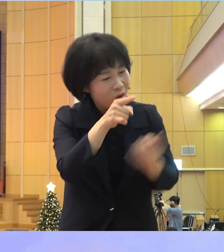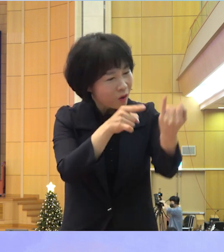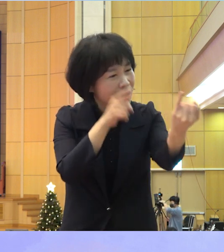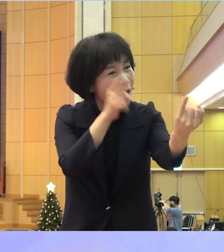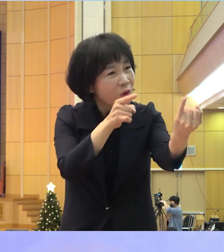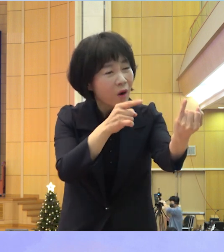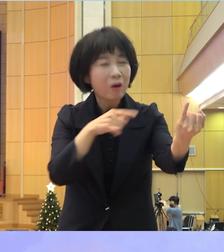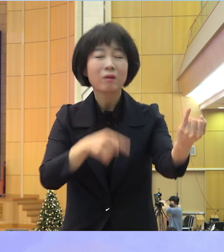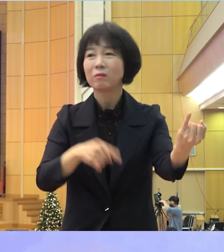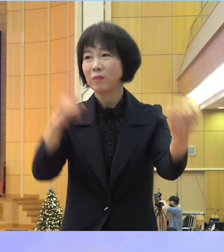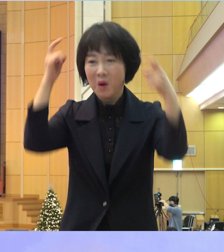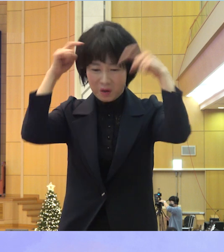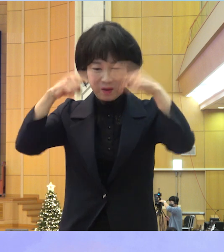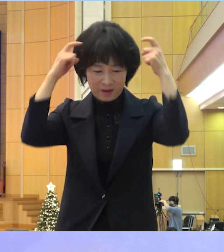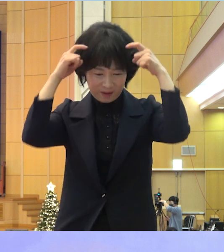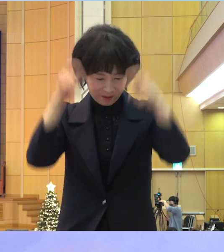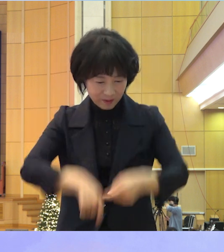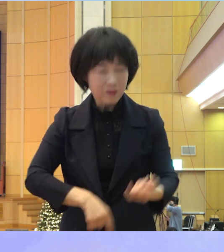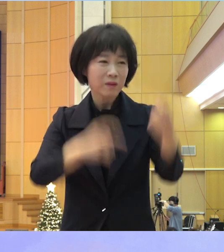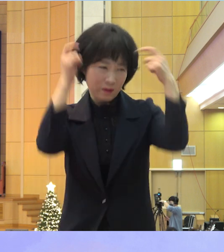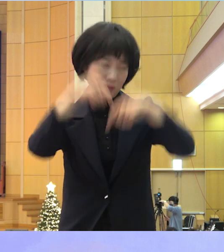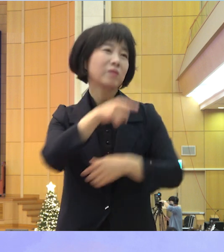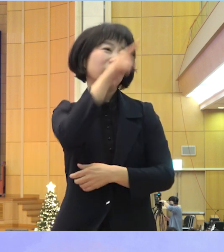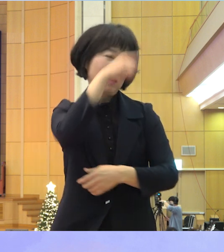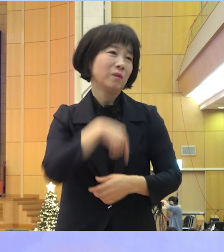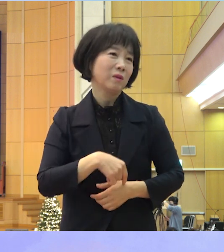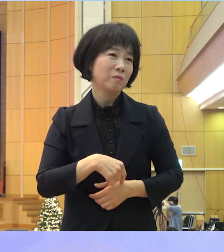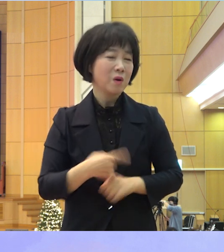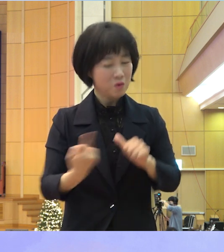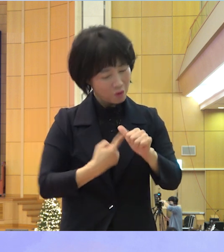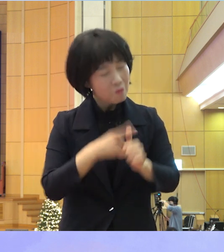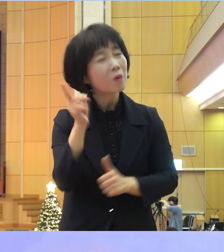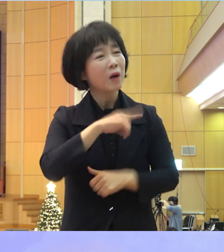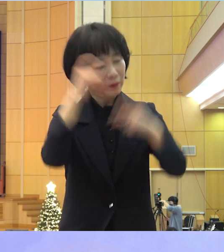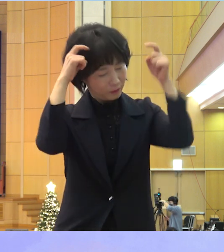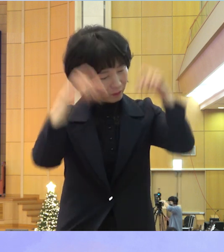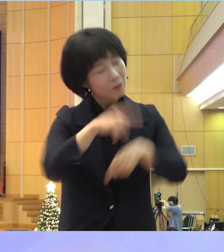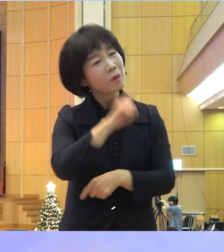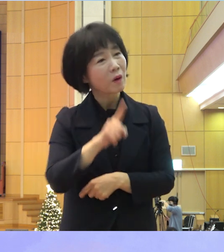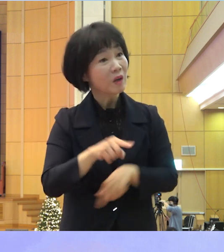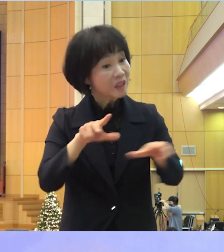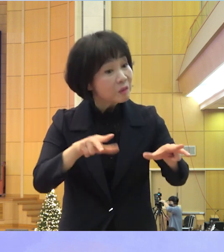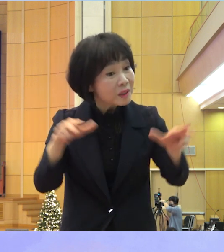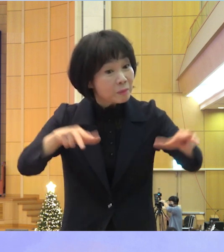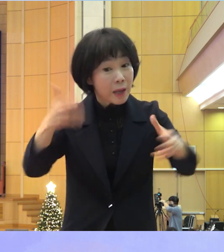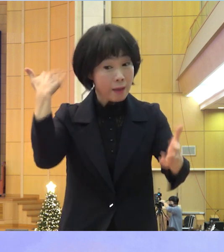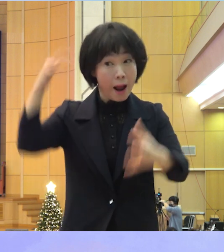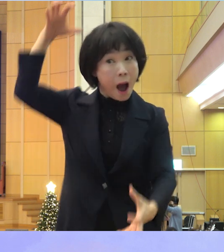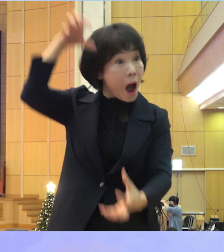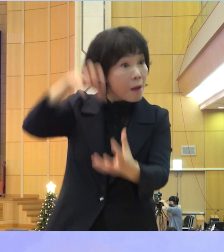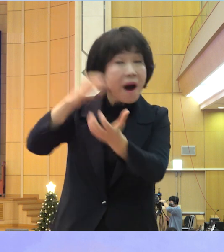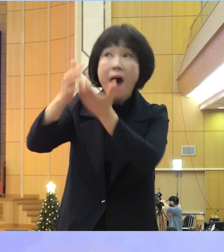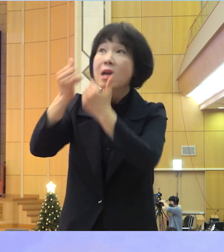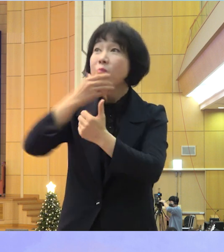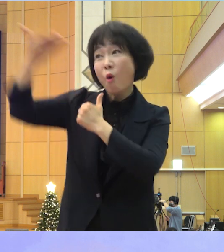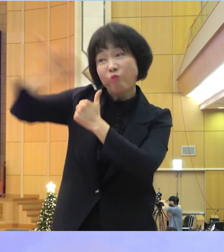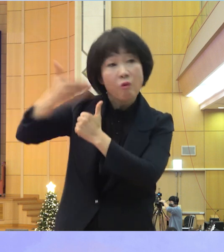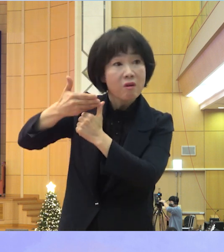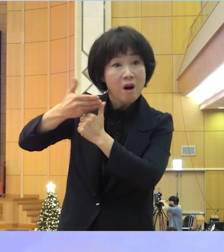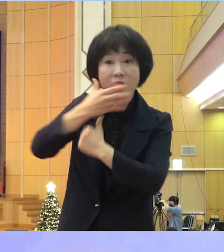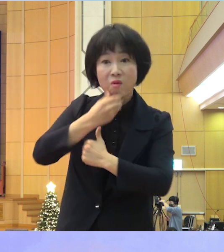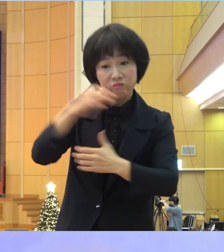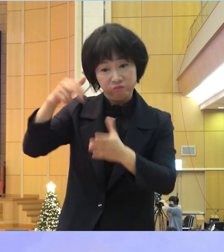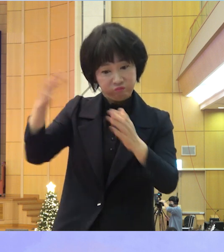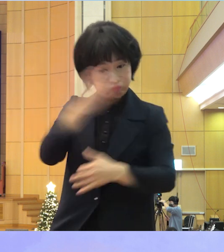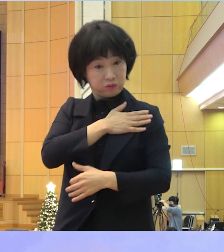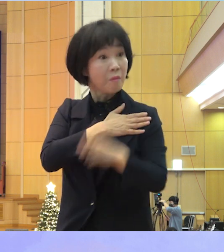어리석은 여자 중에 한 사람 같소이다. 지금까지 하나님께서 우리에게 복을 주어서 복되게